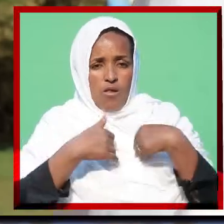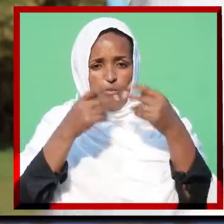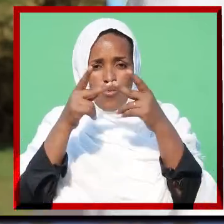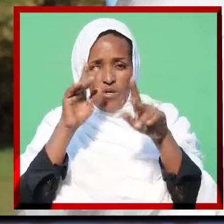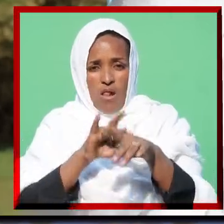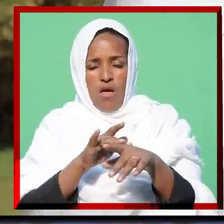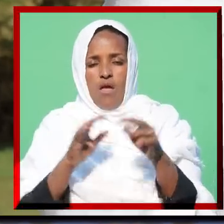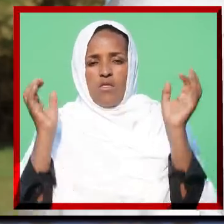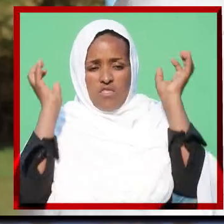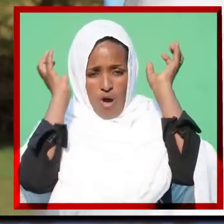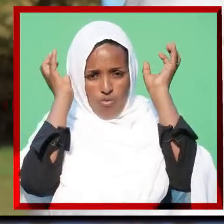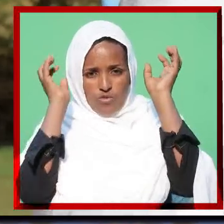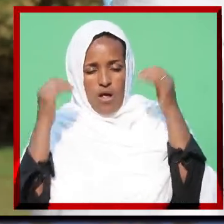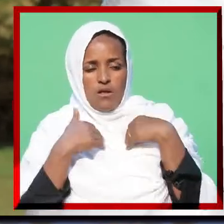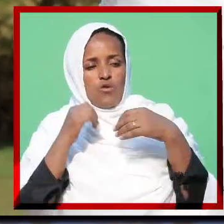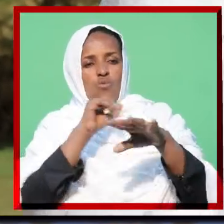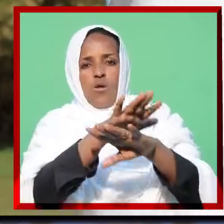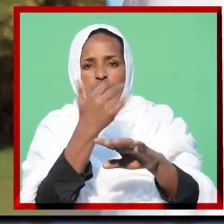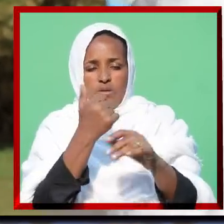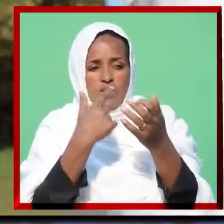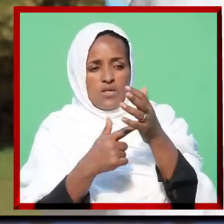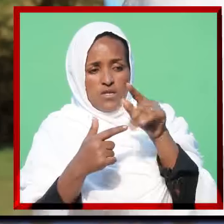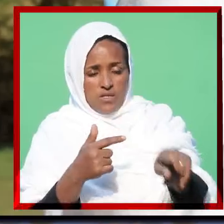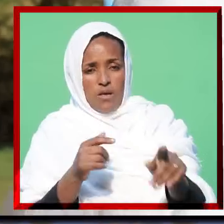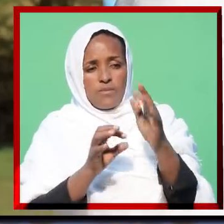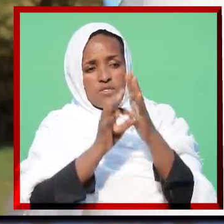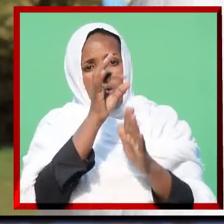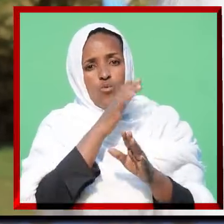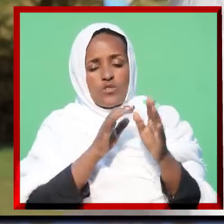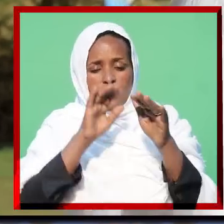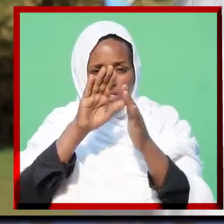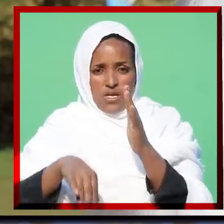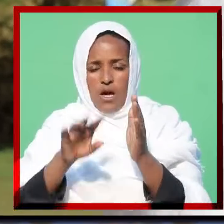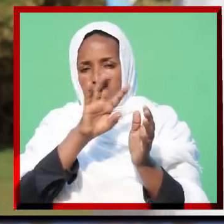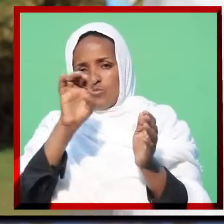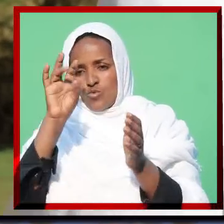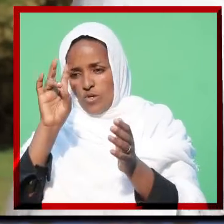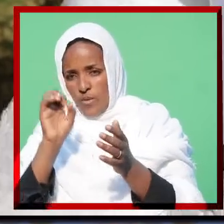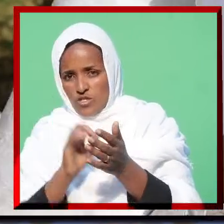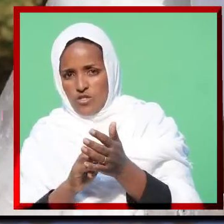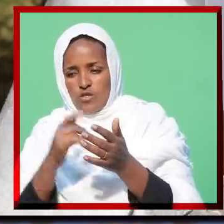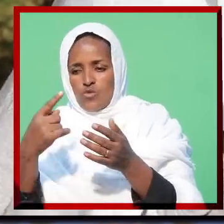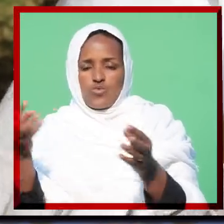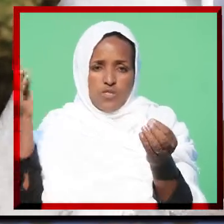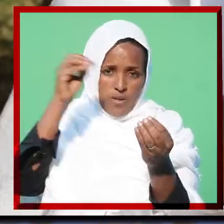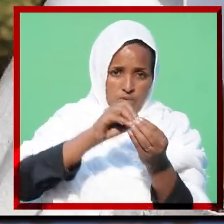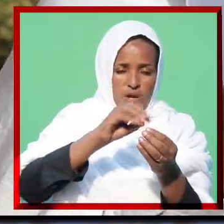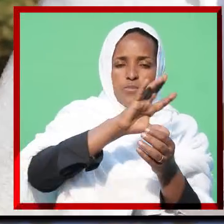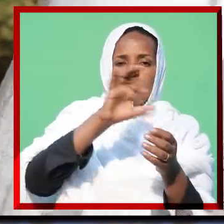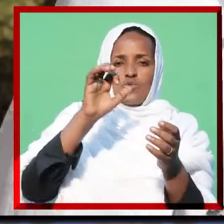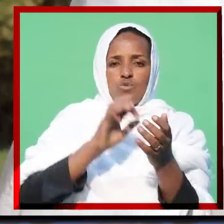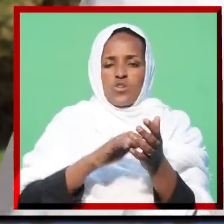ቦታ ታቦተ ጽዮን ወዳለችበት ልኳቸው ነበር እነዚያን ሳይቆጥር ሲቀር 470 ሺህ እነሱን ሲደምር 500